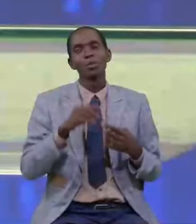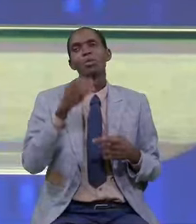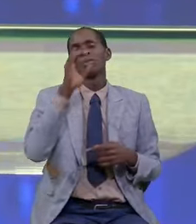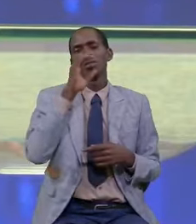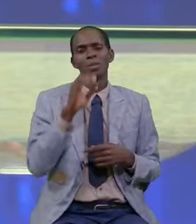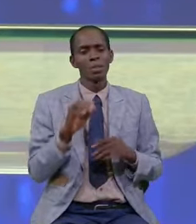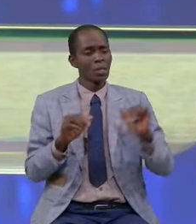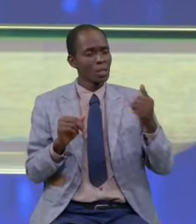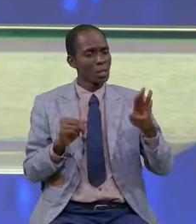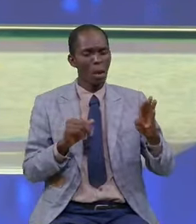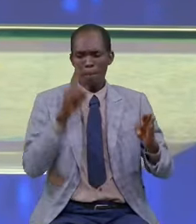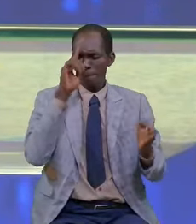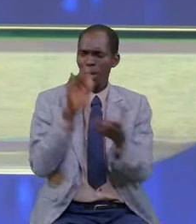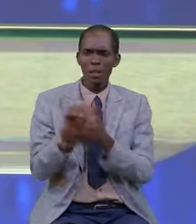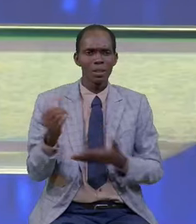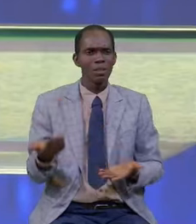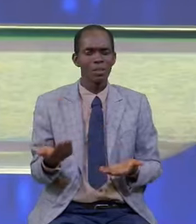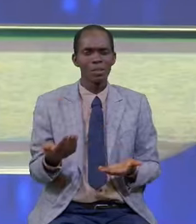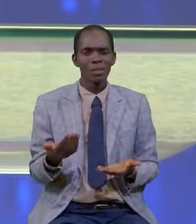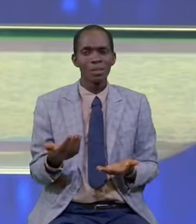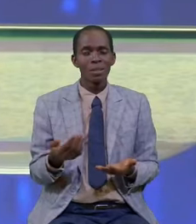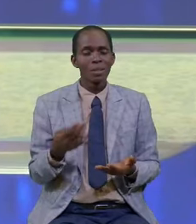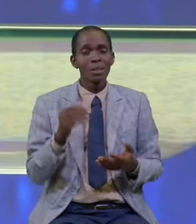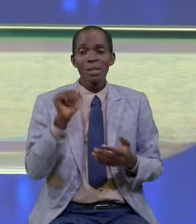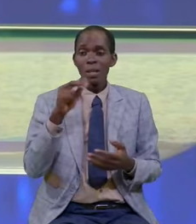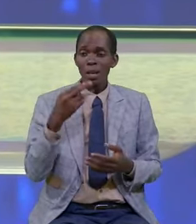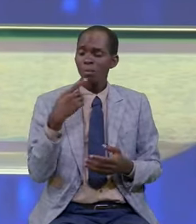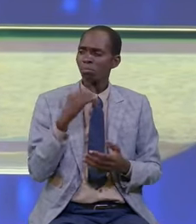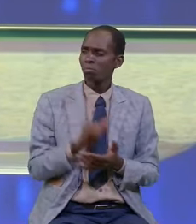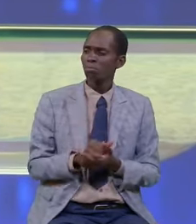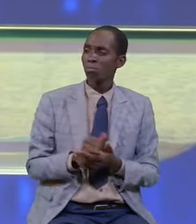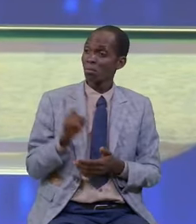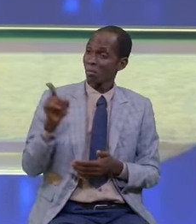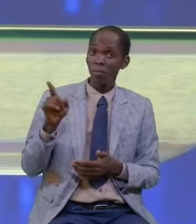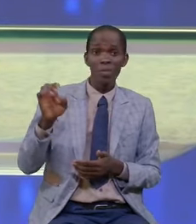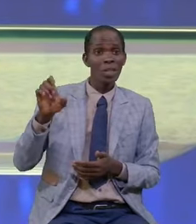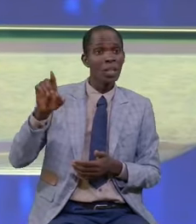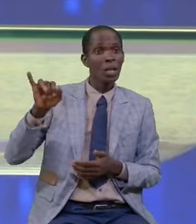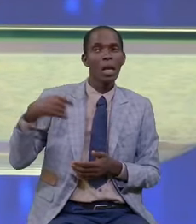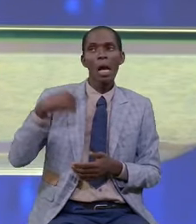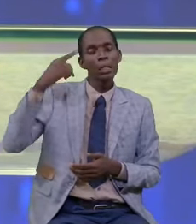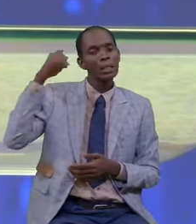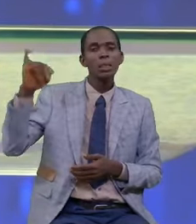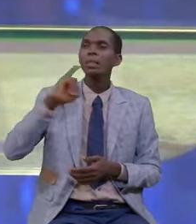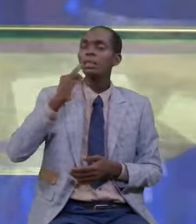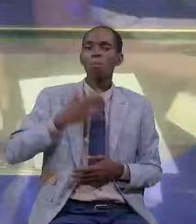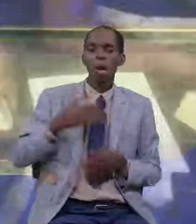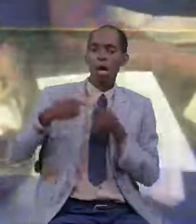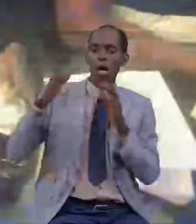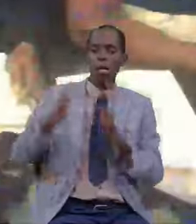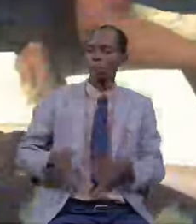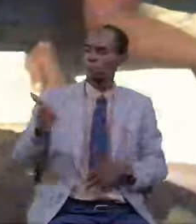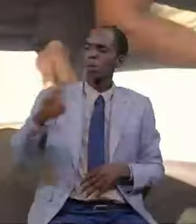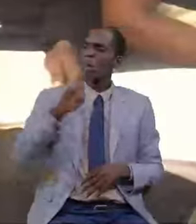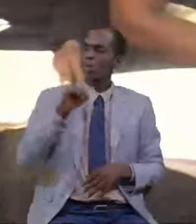Il croyait à ça. Et dit, vois cet Élie là, je croyais qu'il était mon ennemi et tu